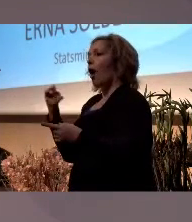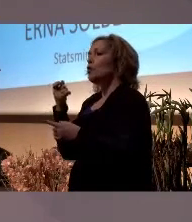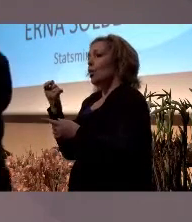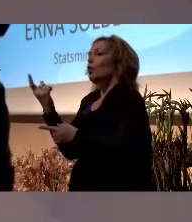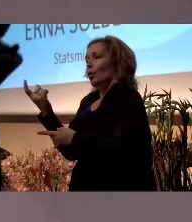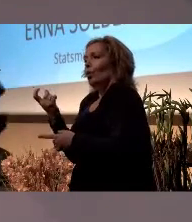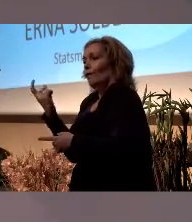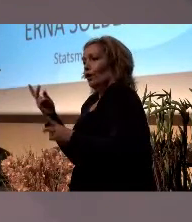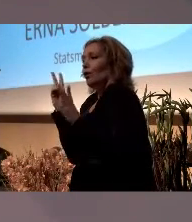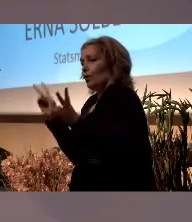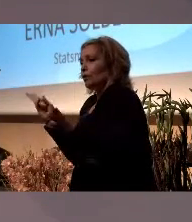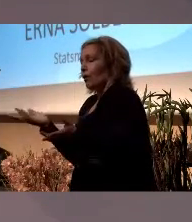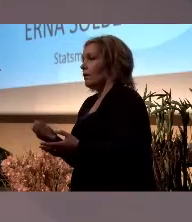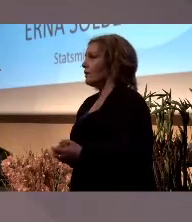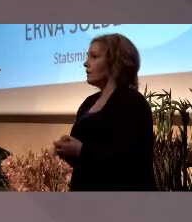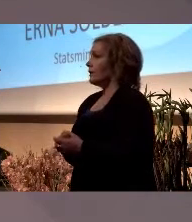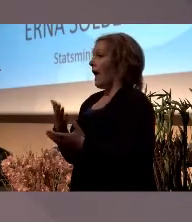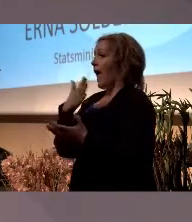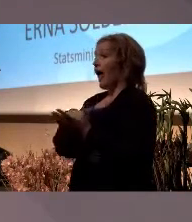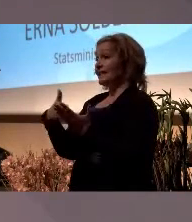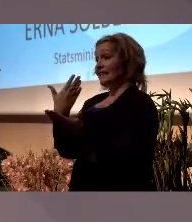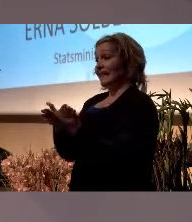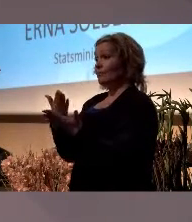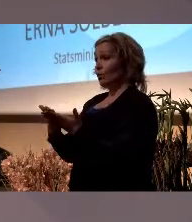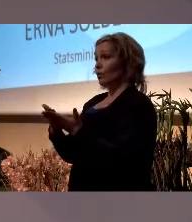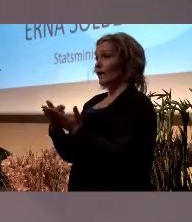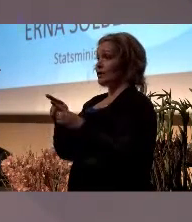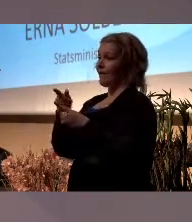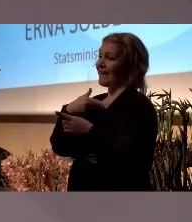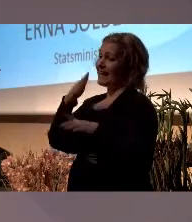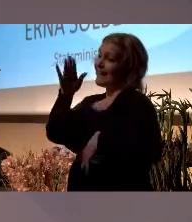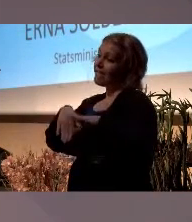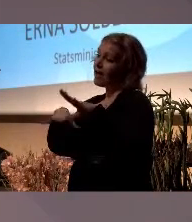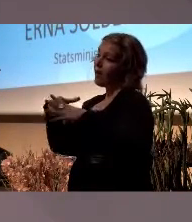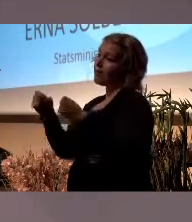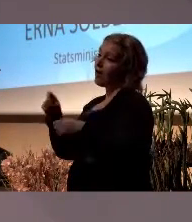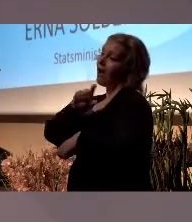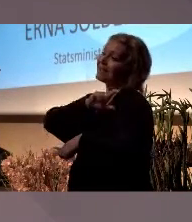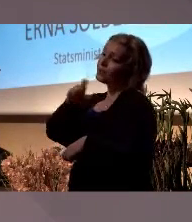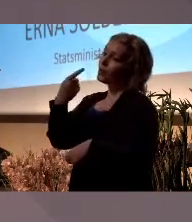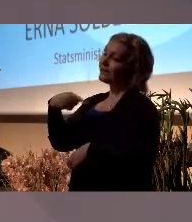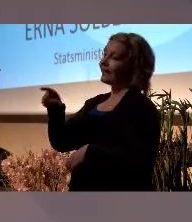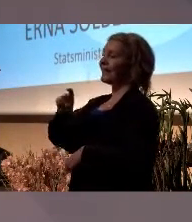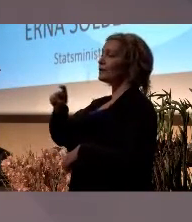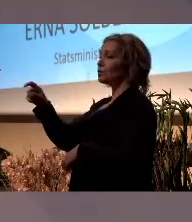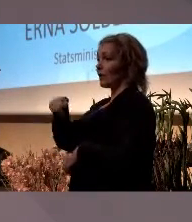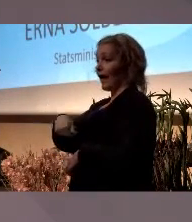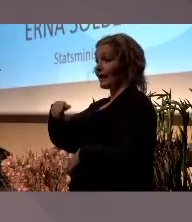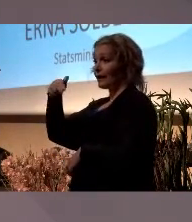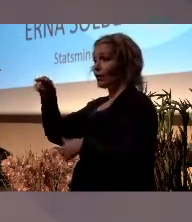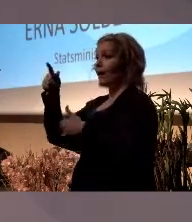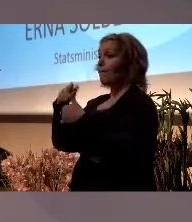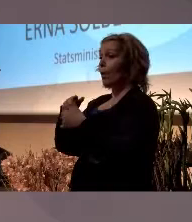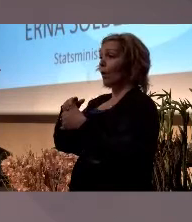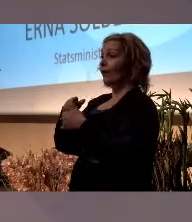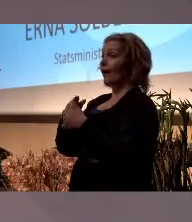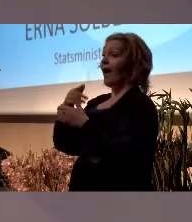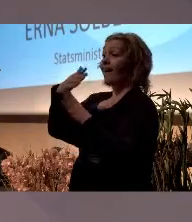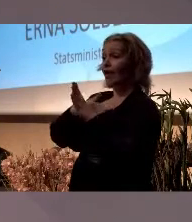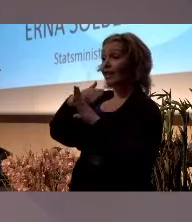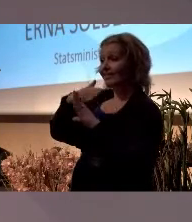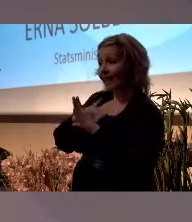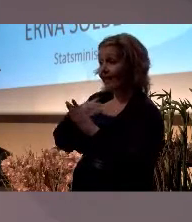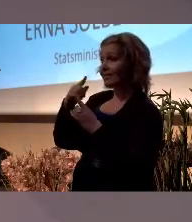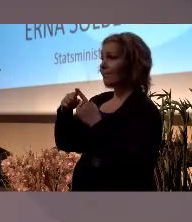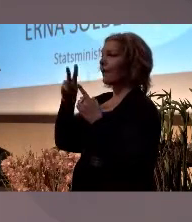noen utfordringer. Helsetilbudet er for variabelt fra institusjon til institusjon i Norge, både i